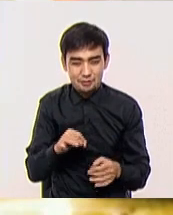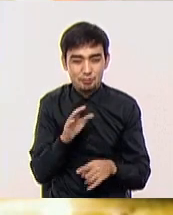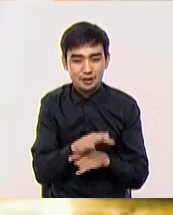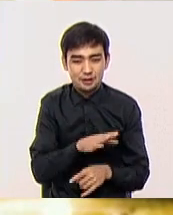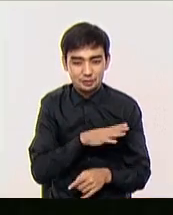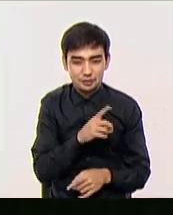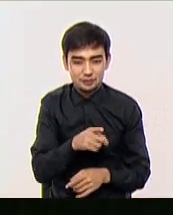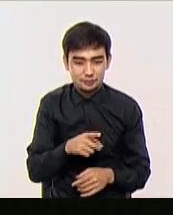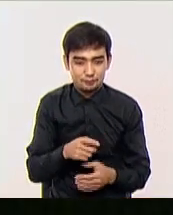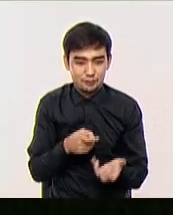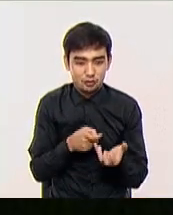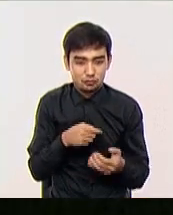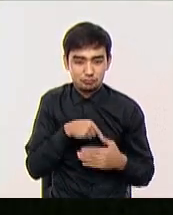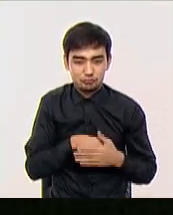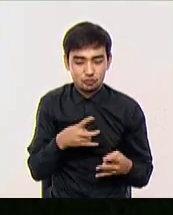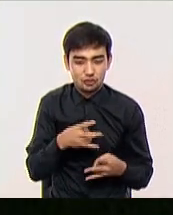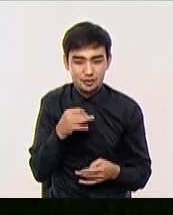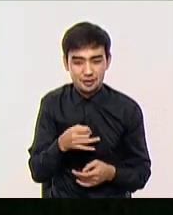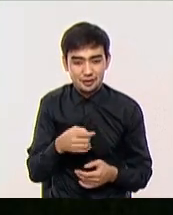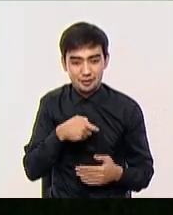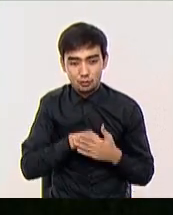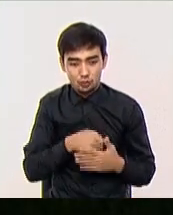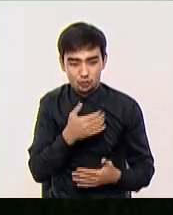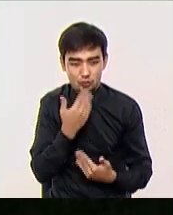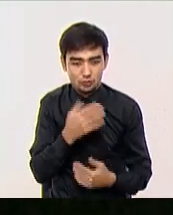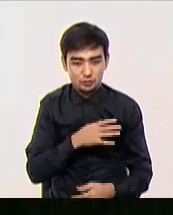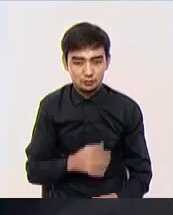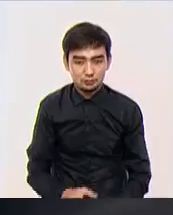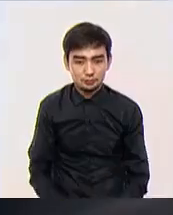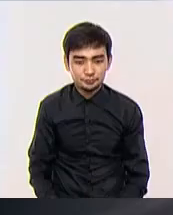приказано носить оружие. Обычно они не вооружены.